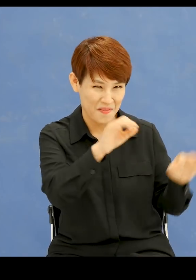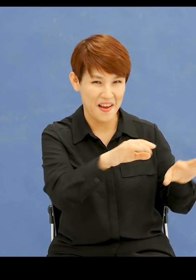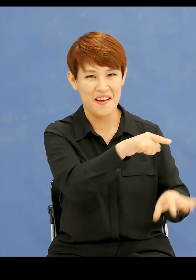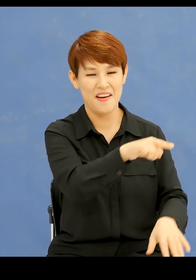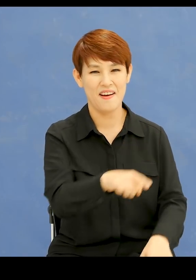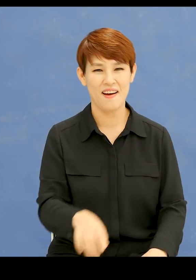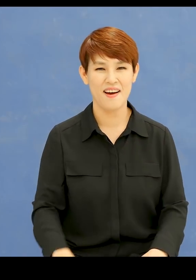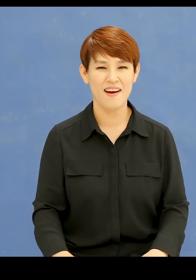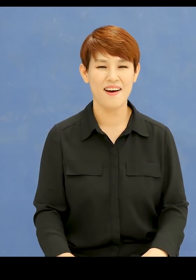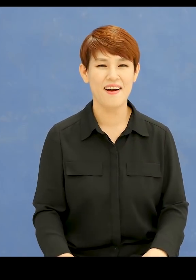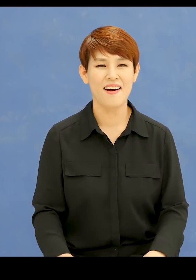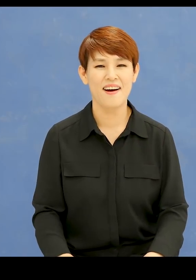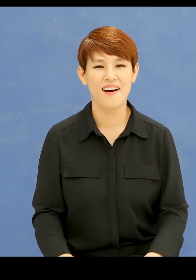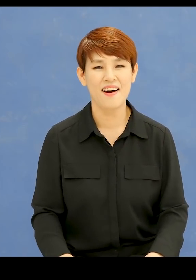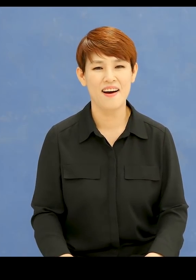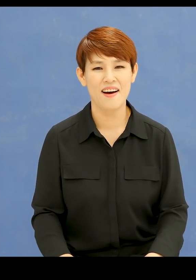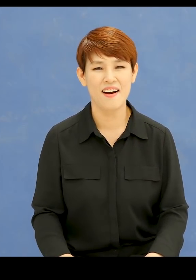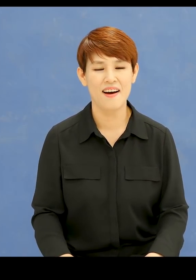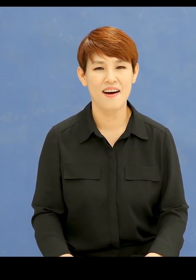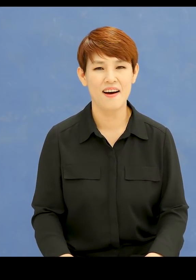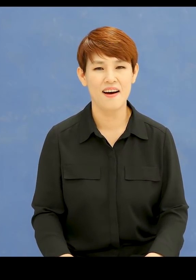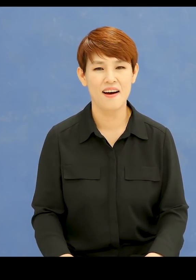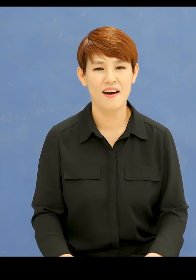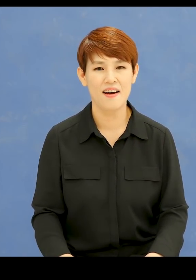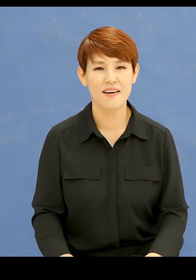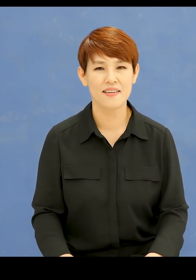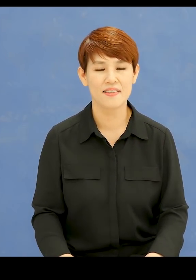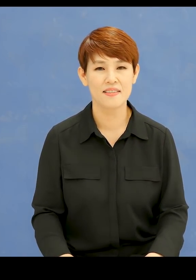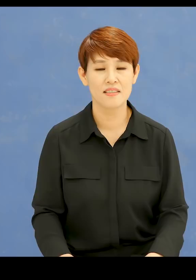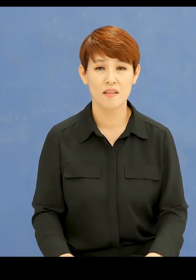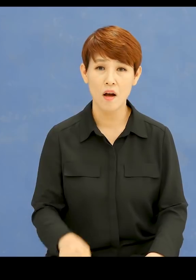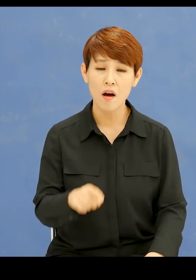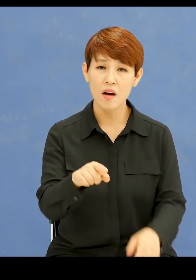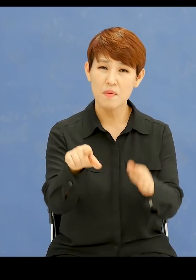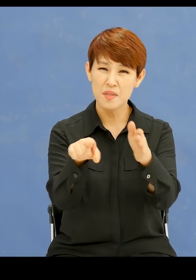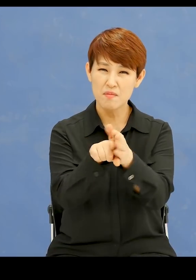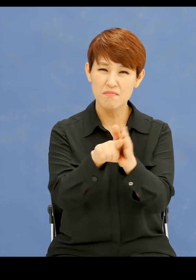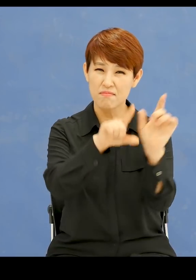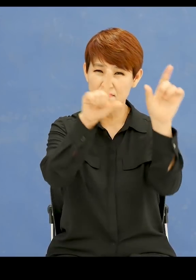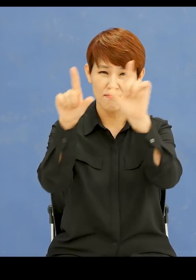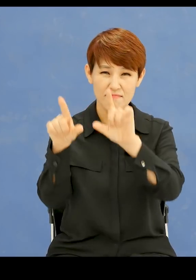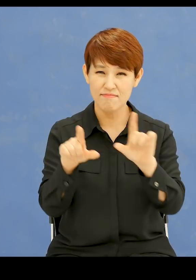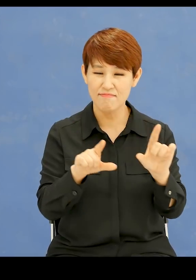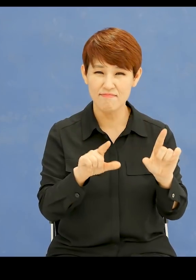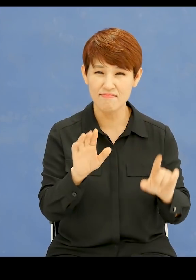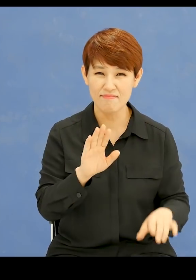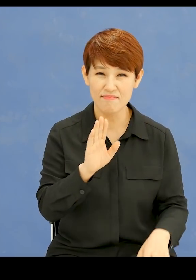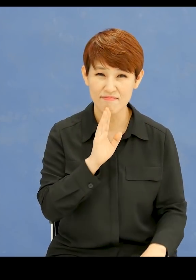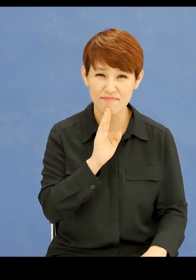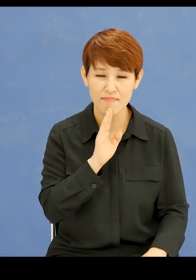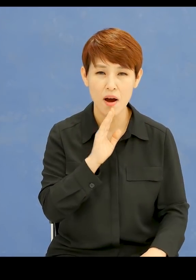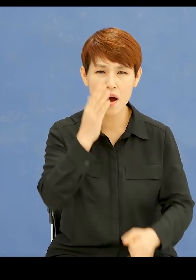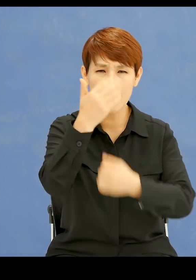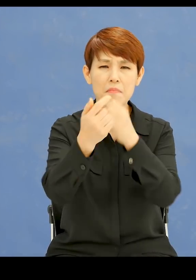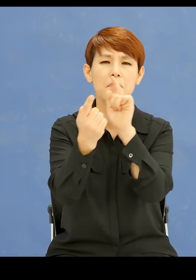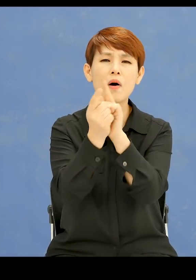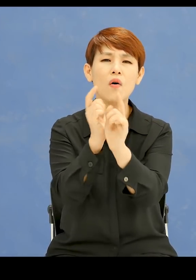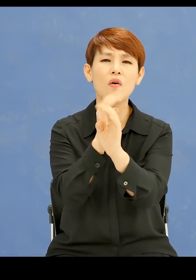단어를 듣기 쉽지 않은데. 이렇게 지금까지 얘기 들으면 뭔가 신앙생활과는 좀 거리가 있게 사셨을 것 같은데 언제 하나님을 만나게